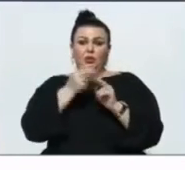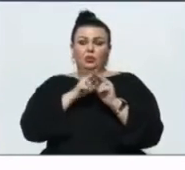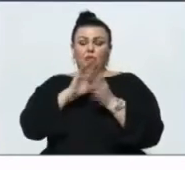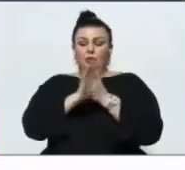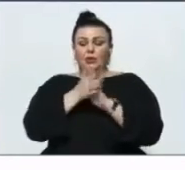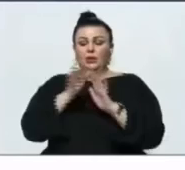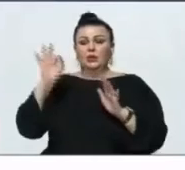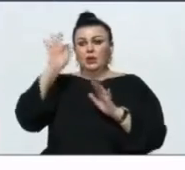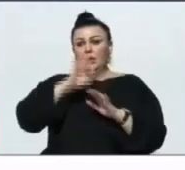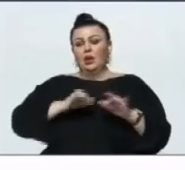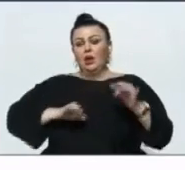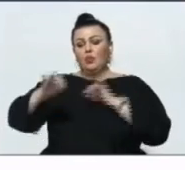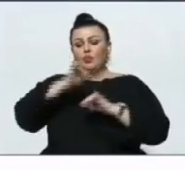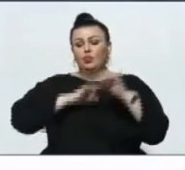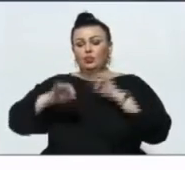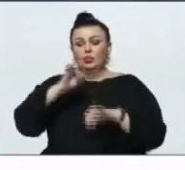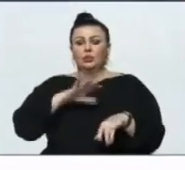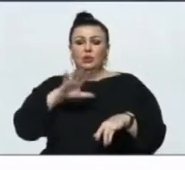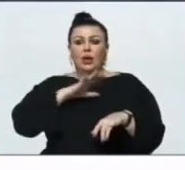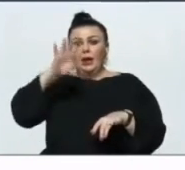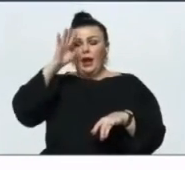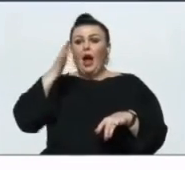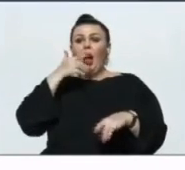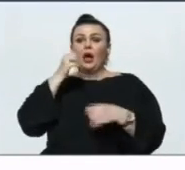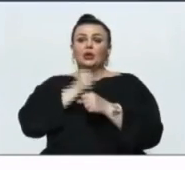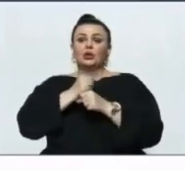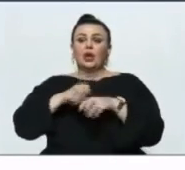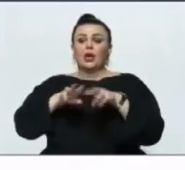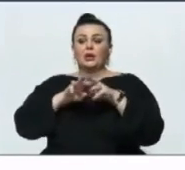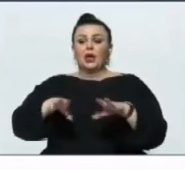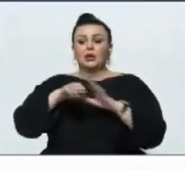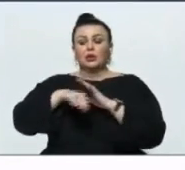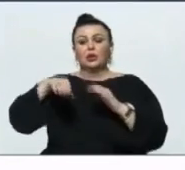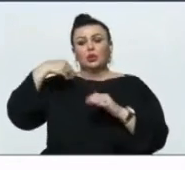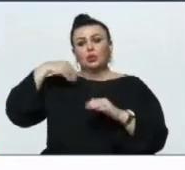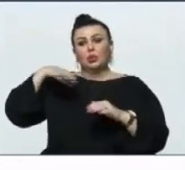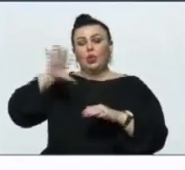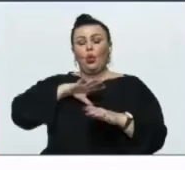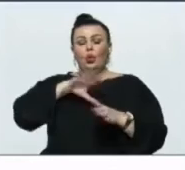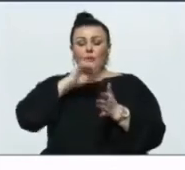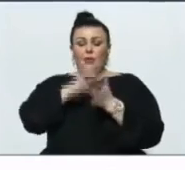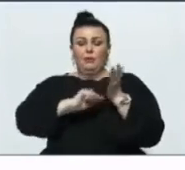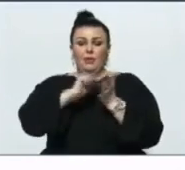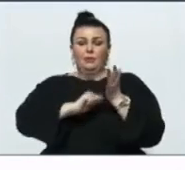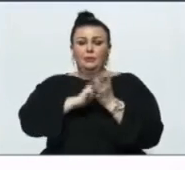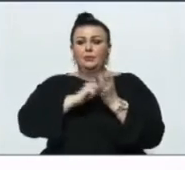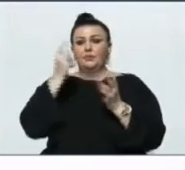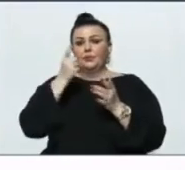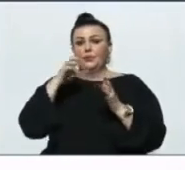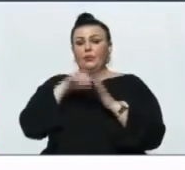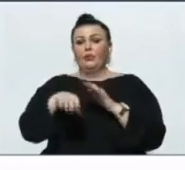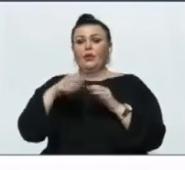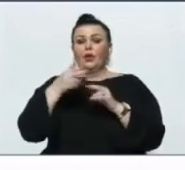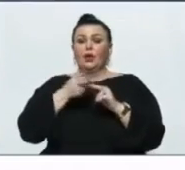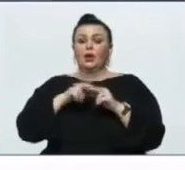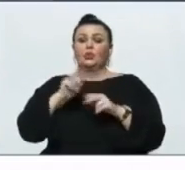məsələləri müzakirə etdilər və İranın xarici işlər nazirinin Türkiyədə olma məqsədindən biri həmçinin o